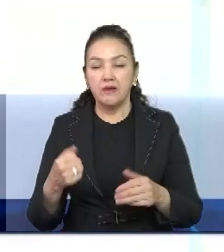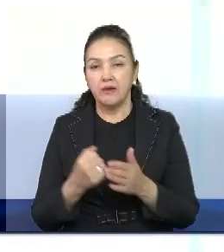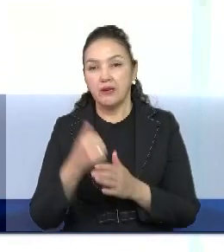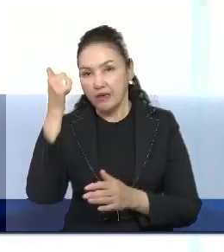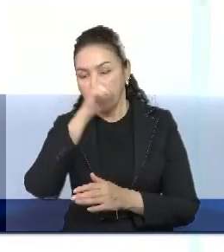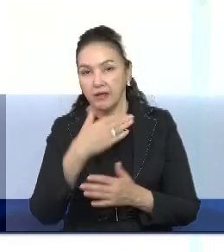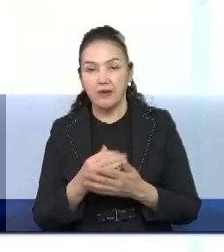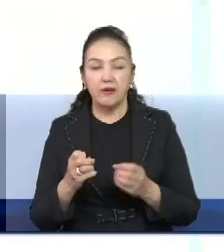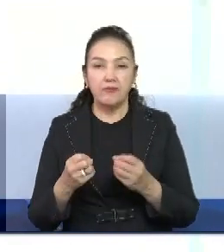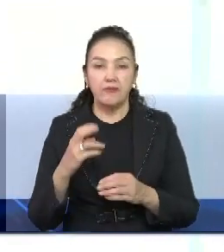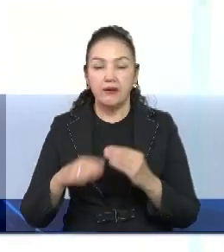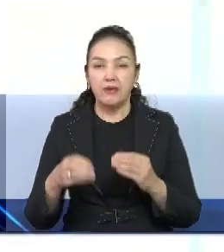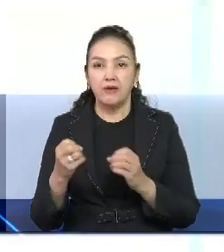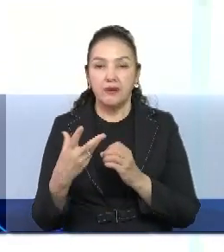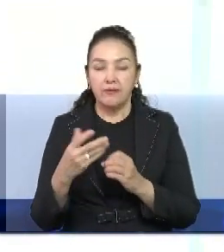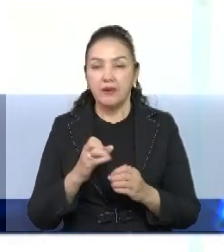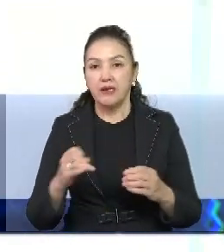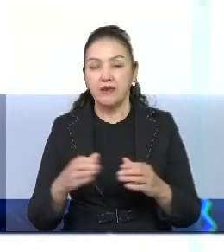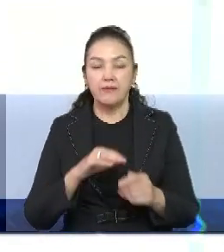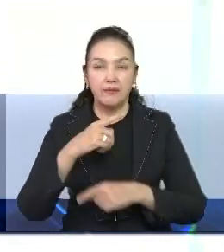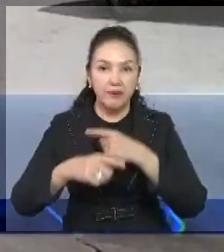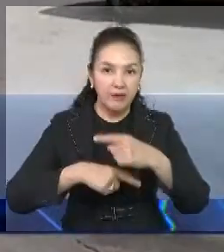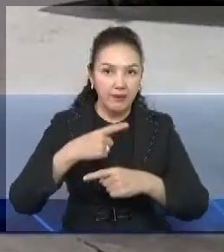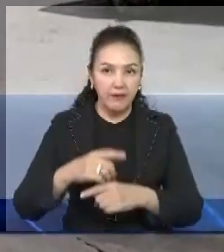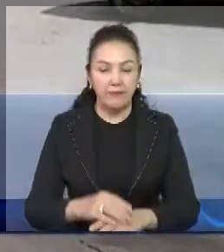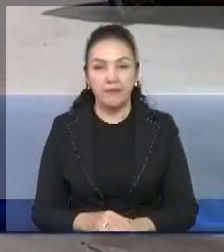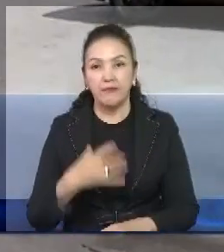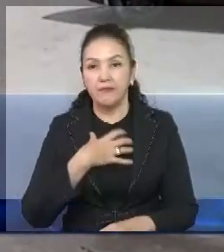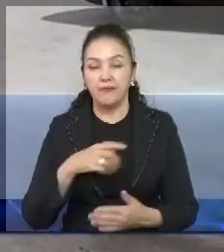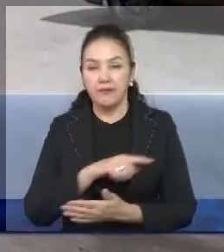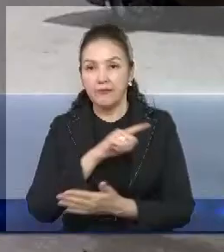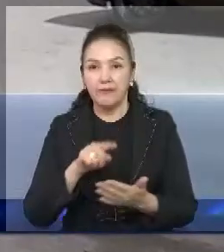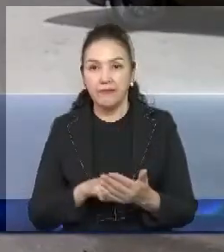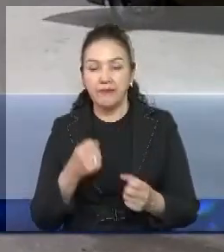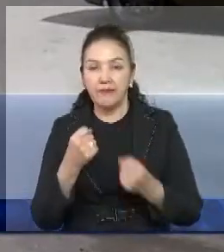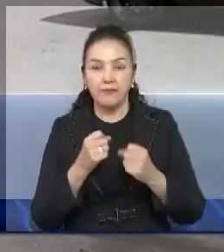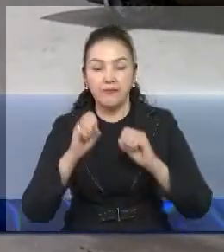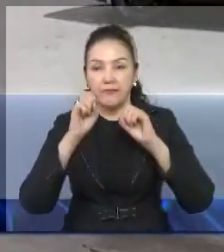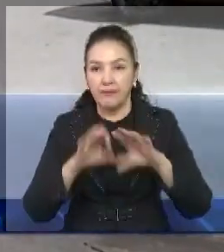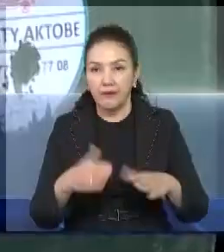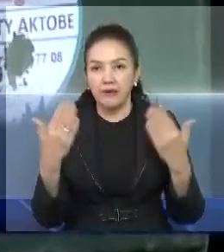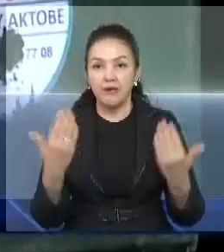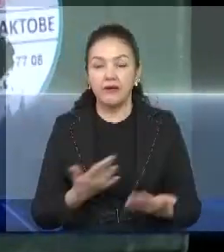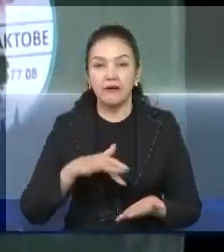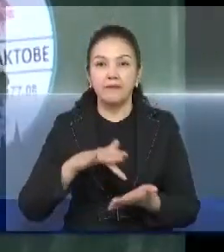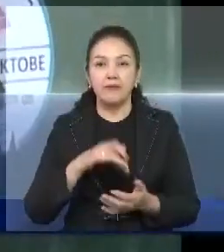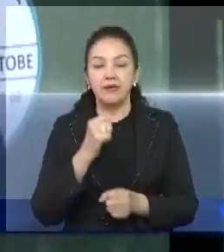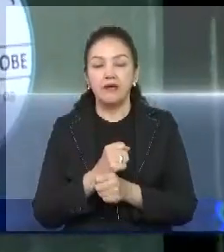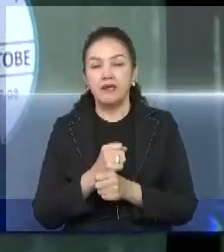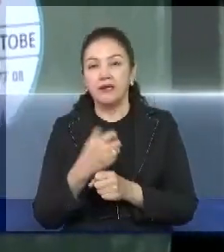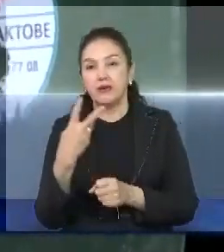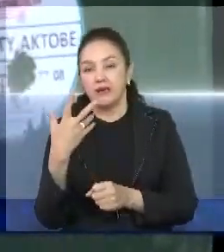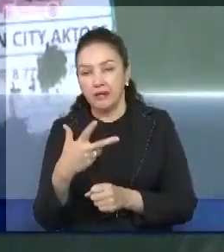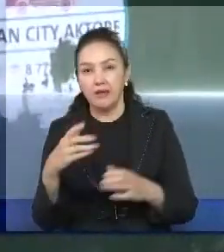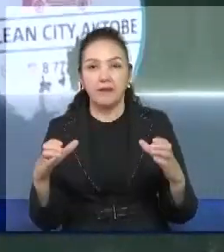конца года завершим ещё 13 проектов остальные являются переходящими немаловажный вопрос вывоз твердых бытовых отходов сейчас по городу действует три